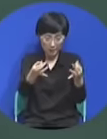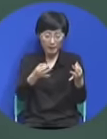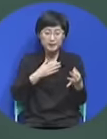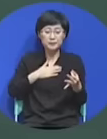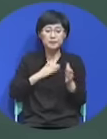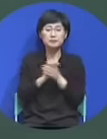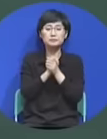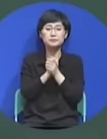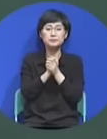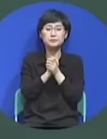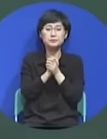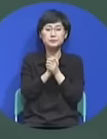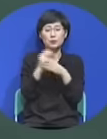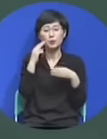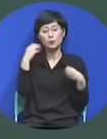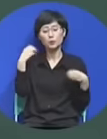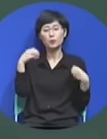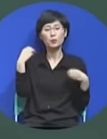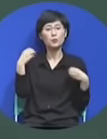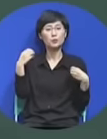그 기도는 응답할 필요가 없죠. 사람이 봤으니까.